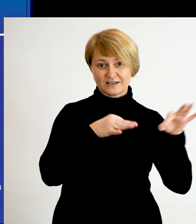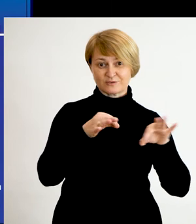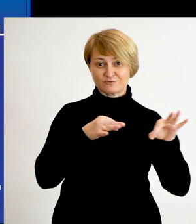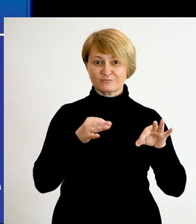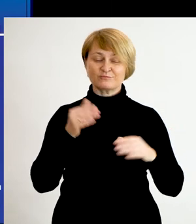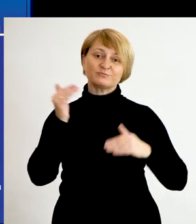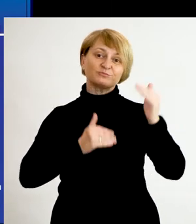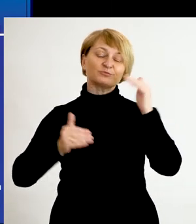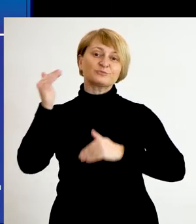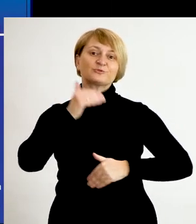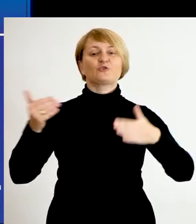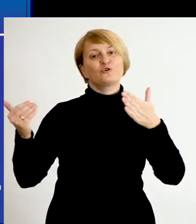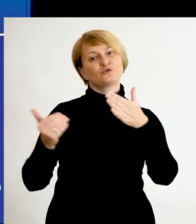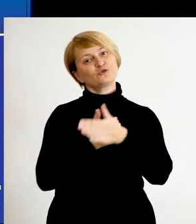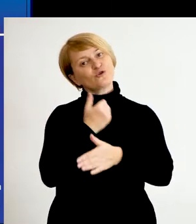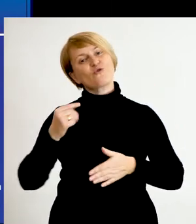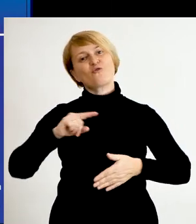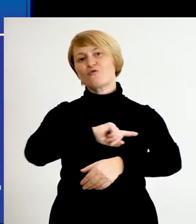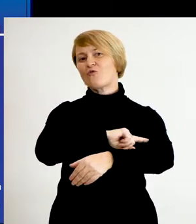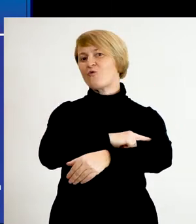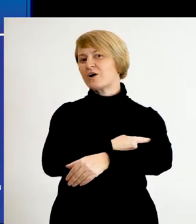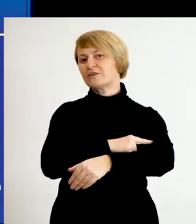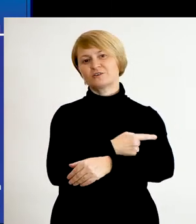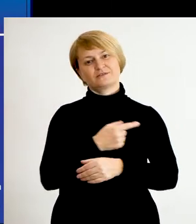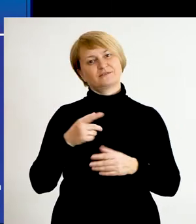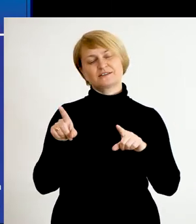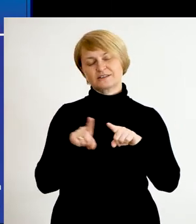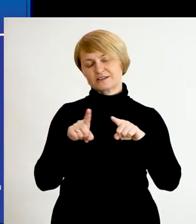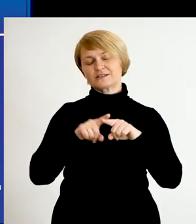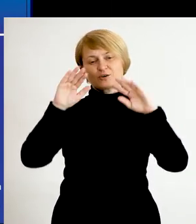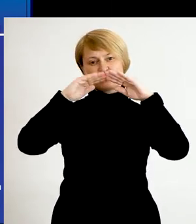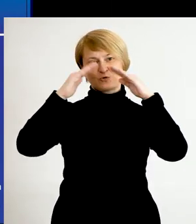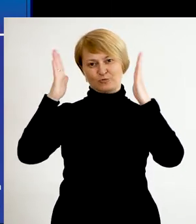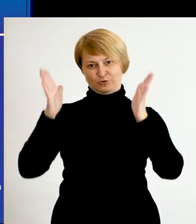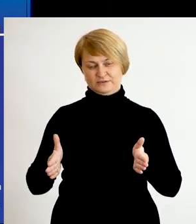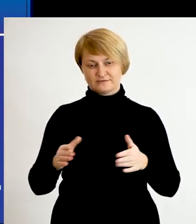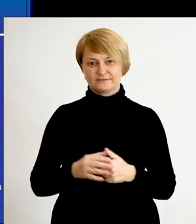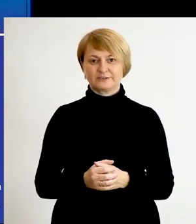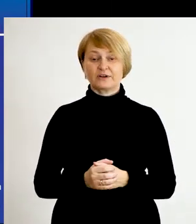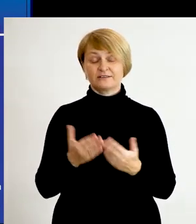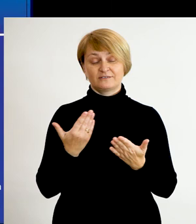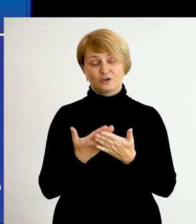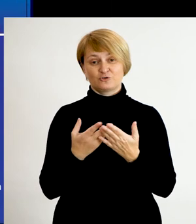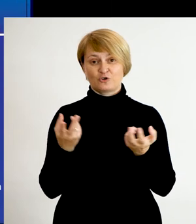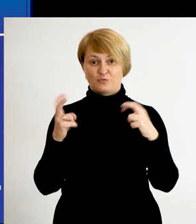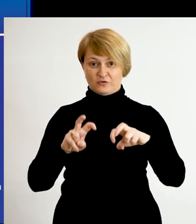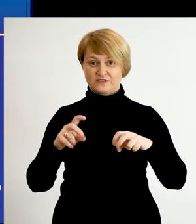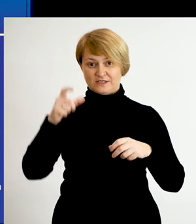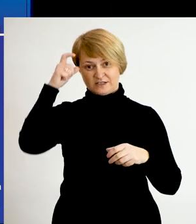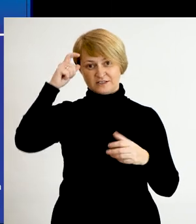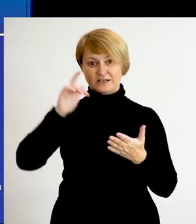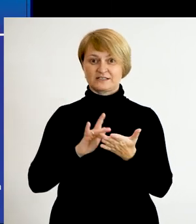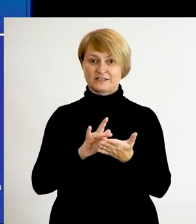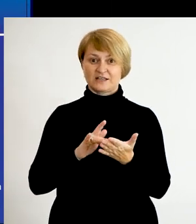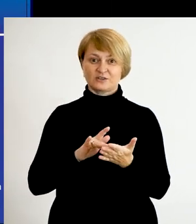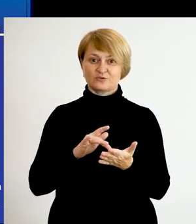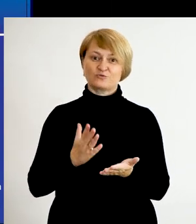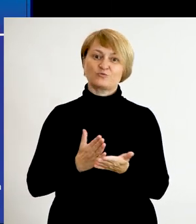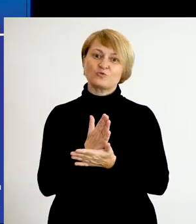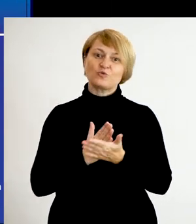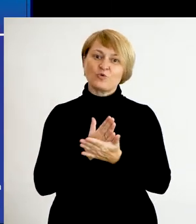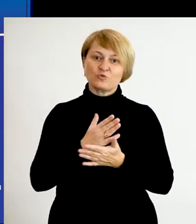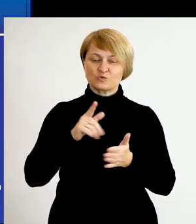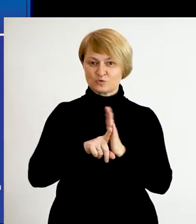zbudować zupełnie nową administrację i również jej wizerunek. Stąd powstaje Centrum Usług Publicznych,